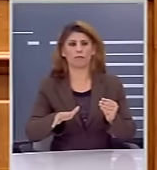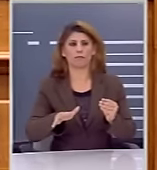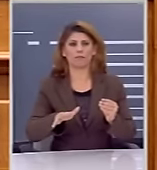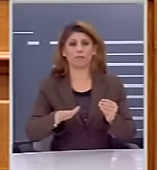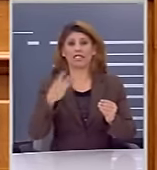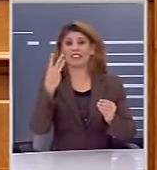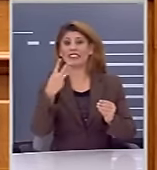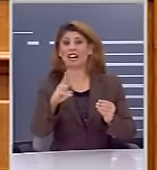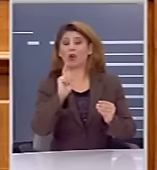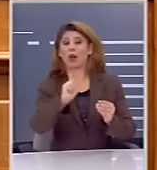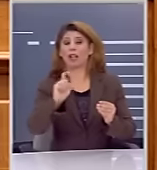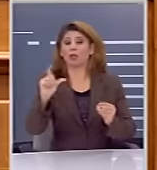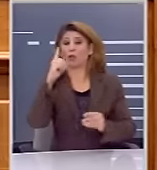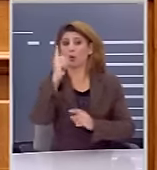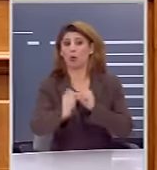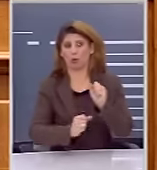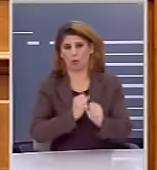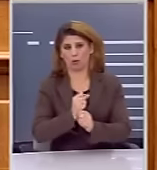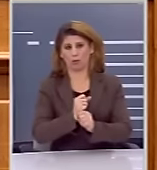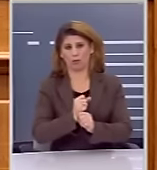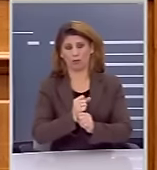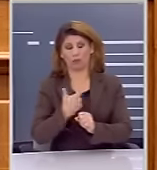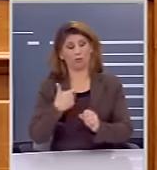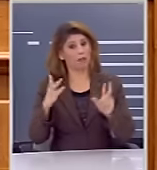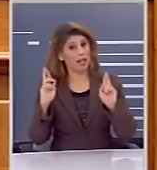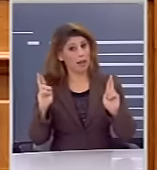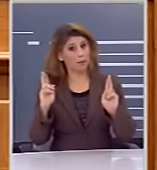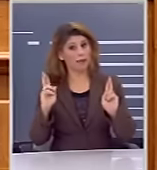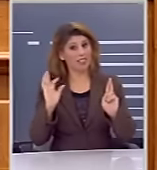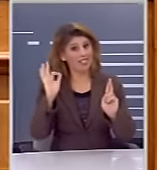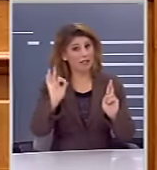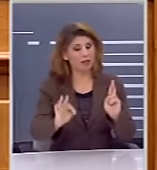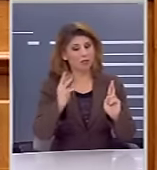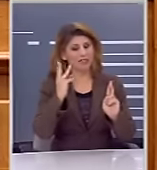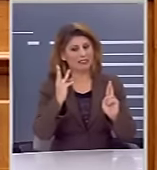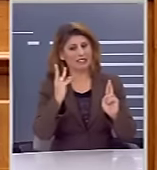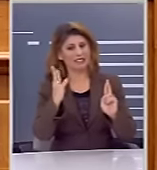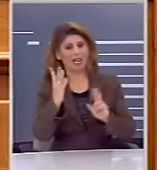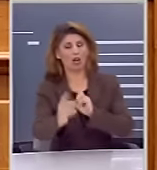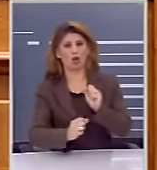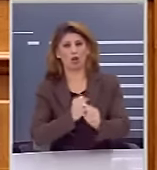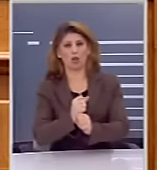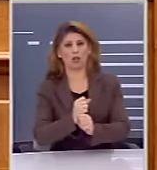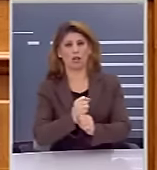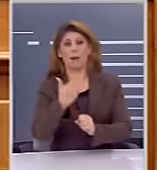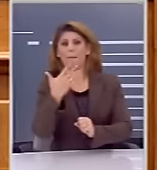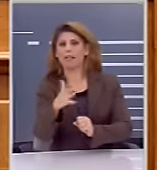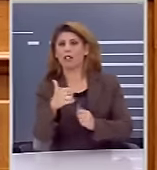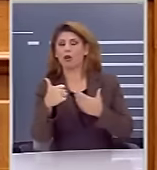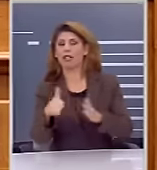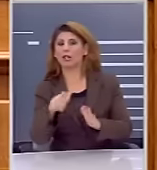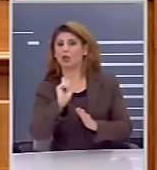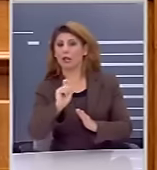γύρω στα 300 εκατομμύρια το χρόνο. Ελπίζω ότι θα φτάσουμε μετά από 3 ή 4 χρόνια στα 500-600 εκατομμύρια